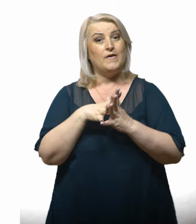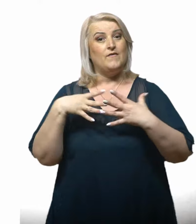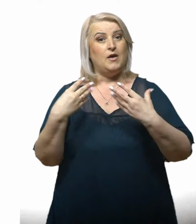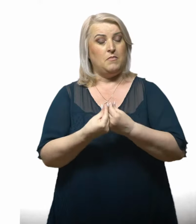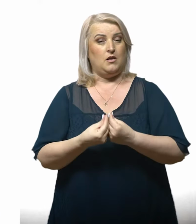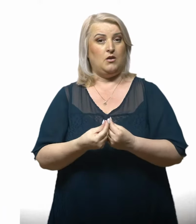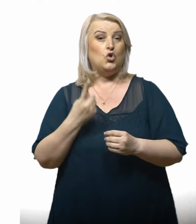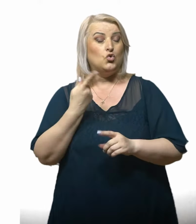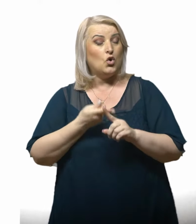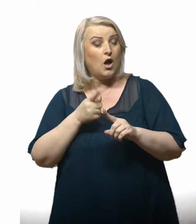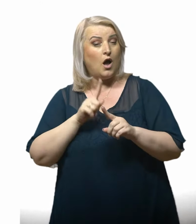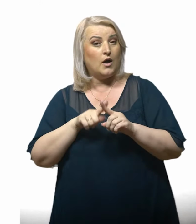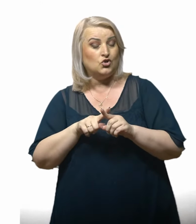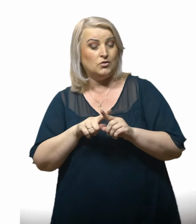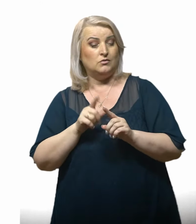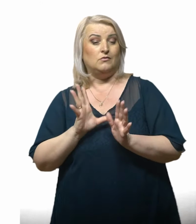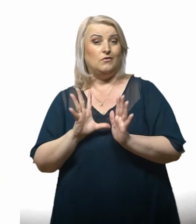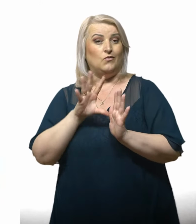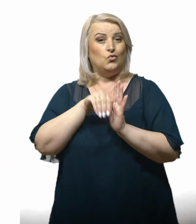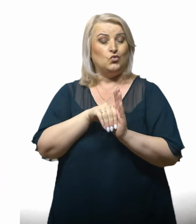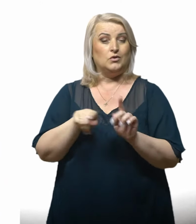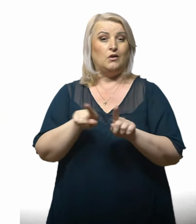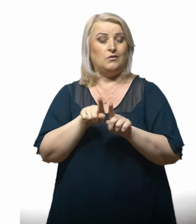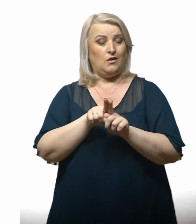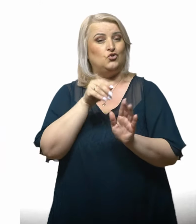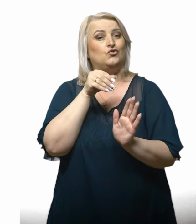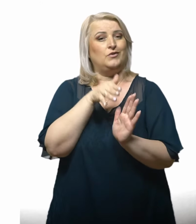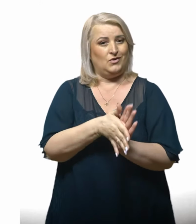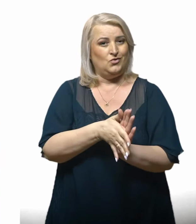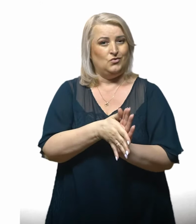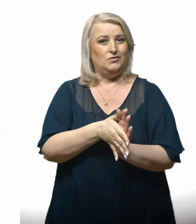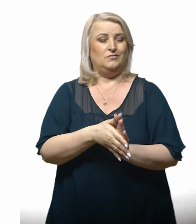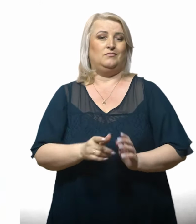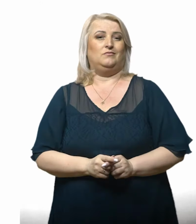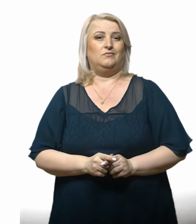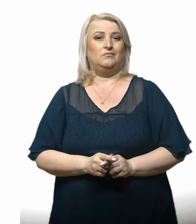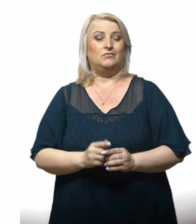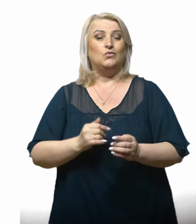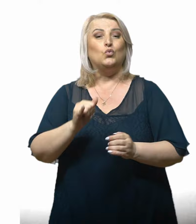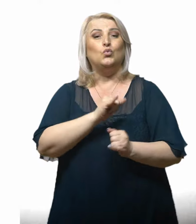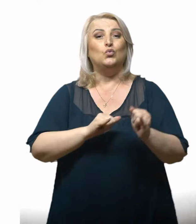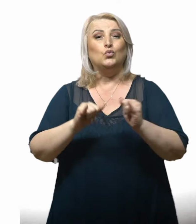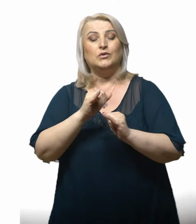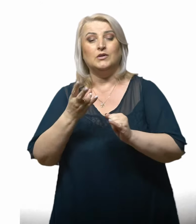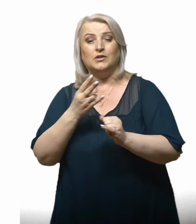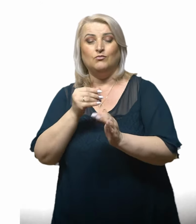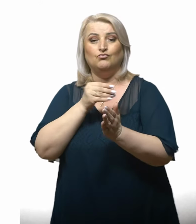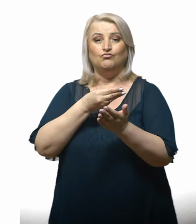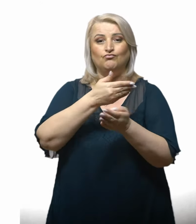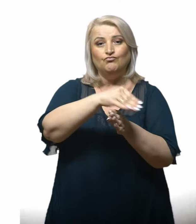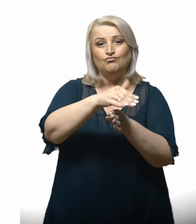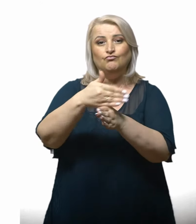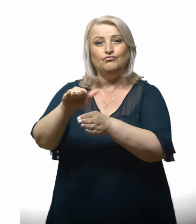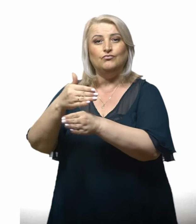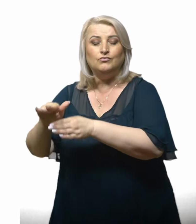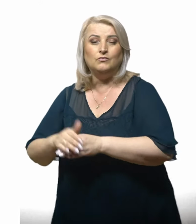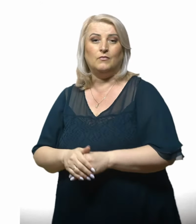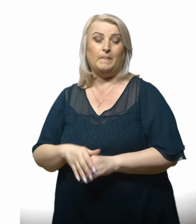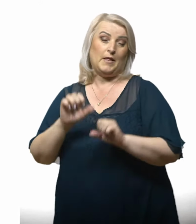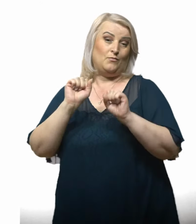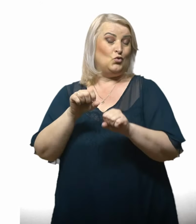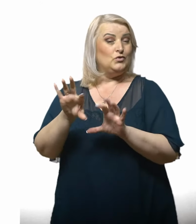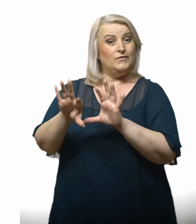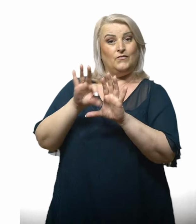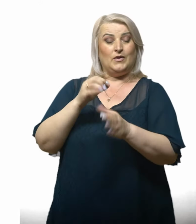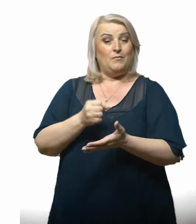Însă, această noțiune include și categoriile de cheltuieli, direcțiile pentru care prevezi o anumită sumă de bani. Poți opta pentru